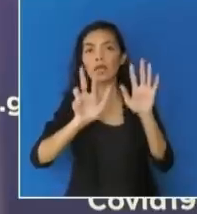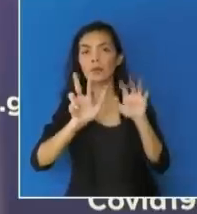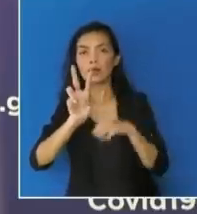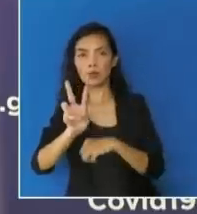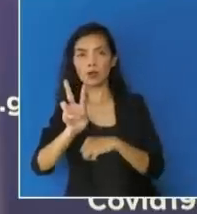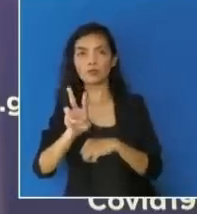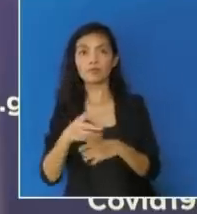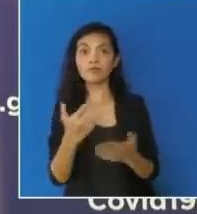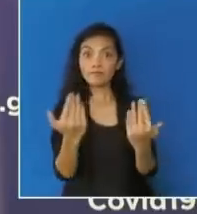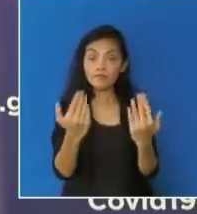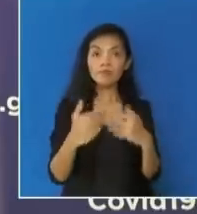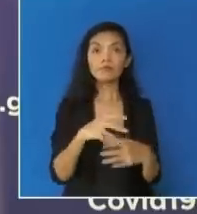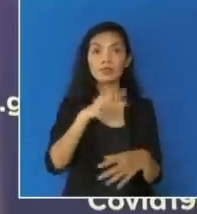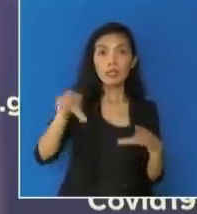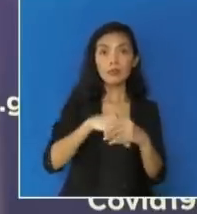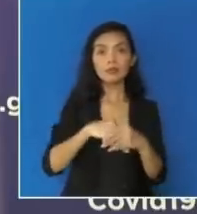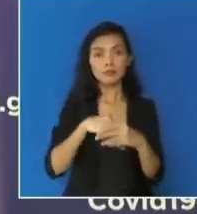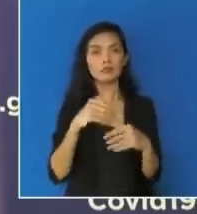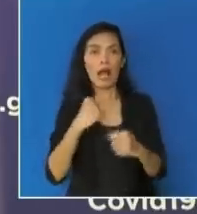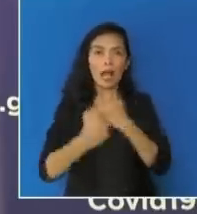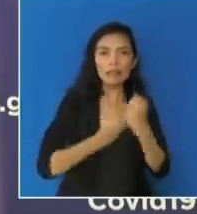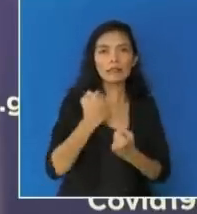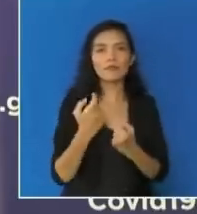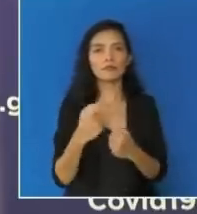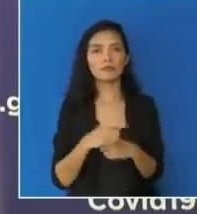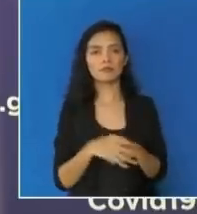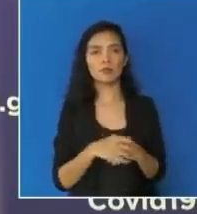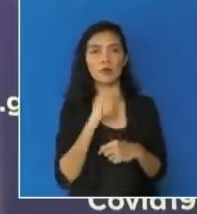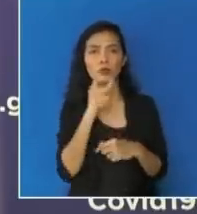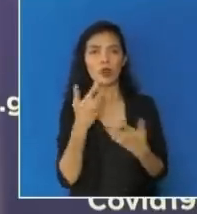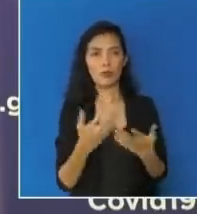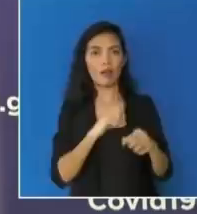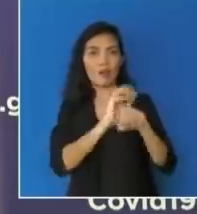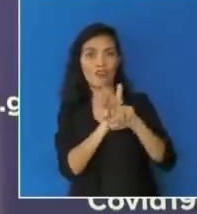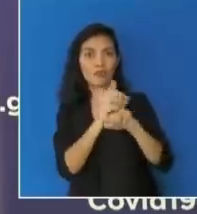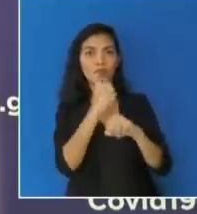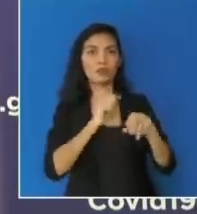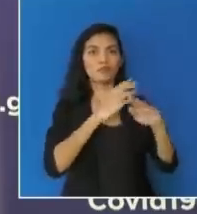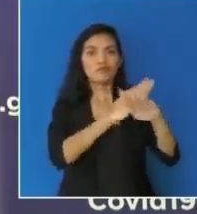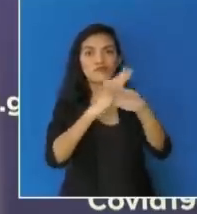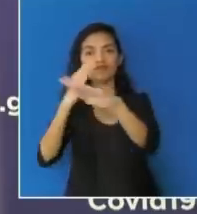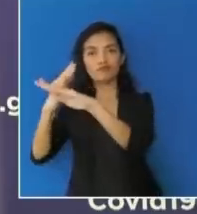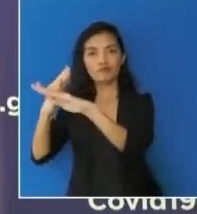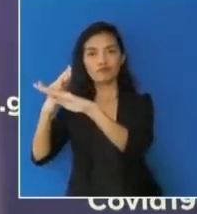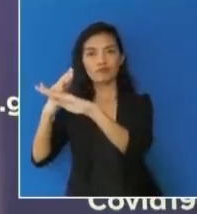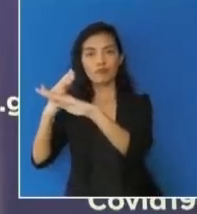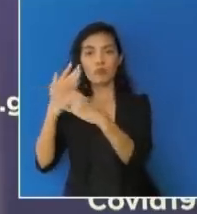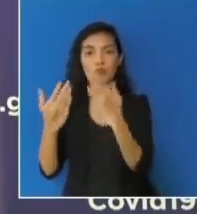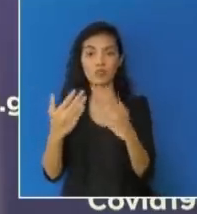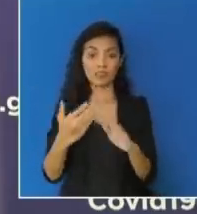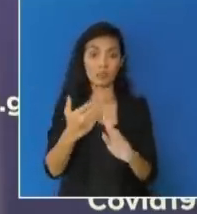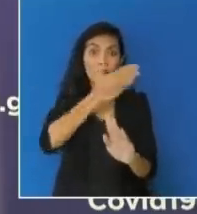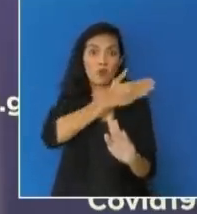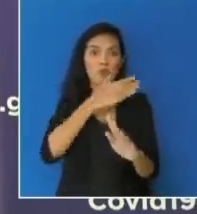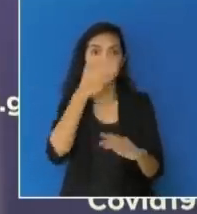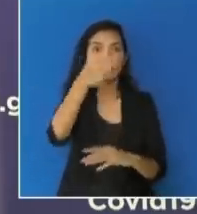mari kita berpartisipasi secara aktif dalam penanganan COVID-19 di tahap pra-rumah sakit